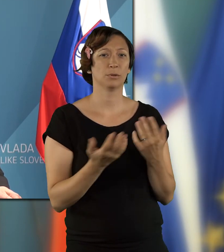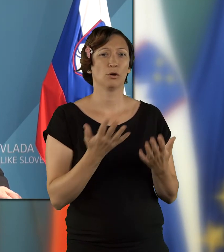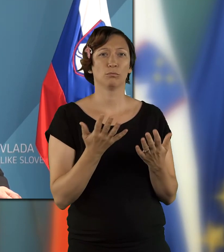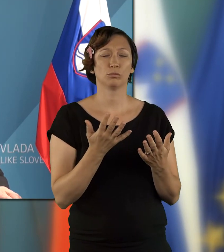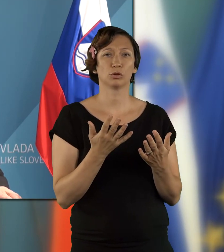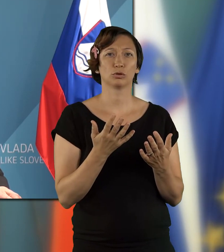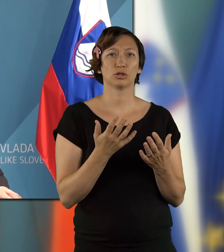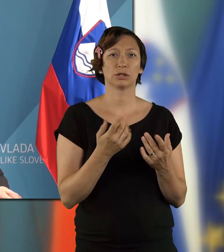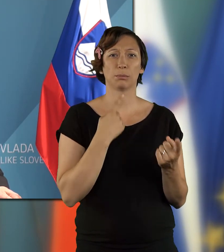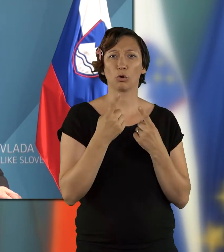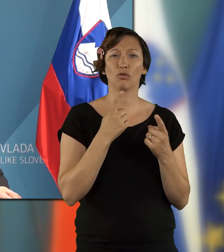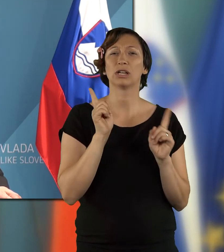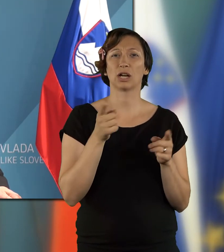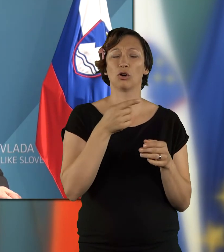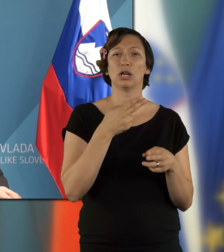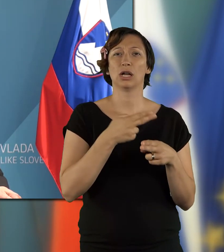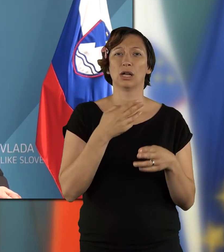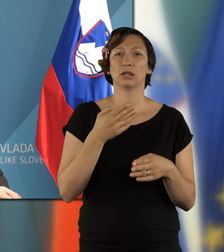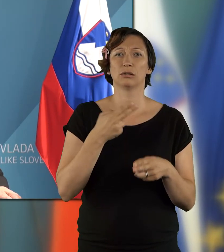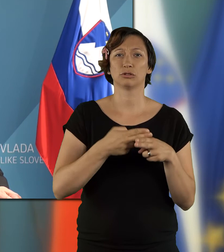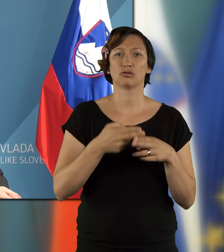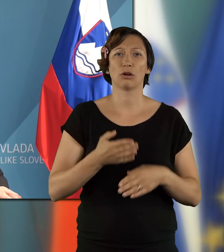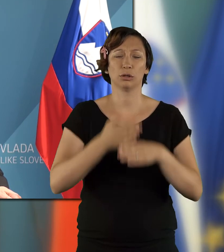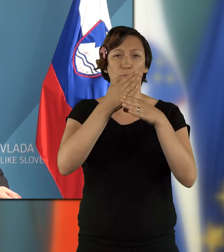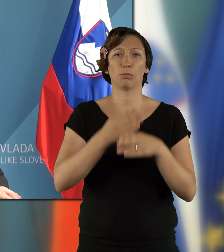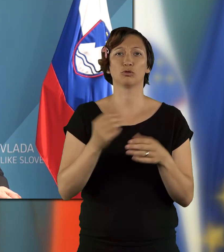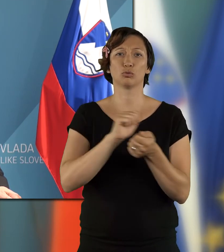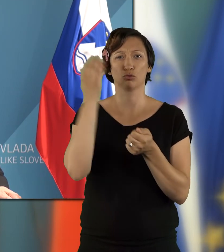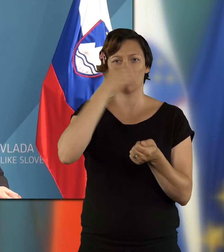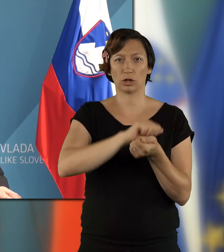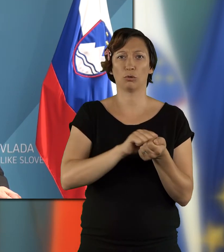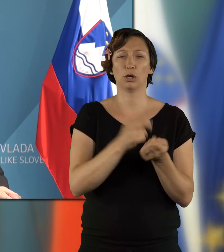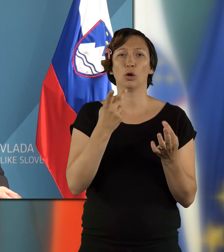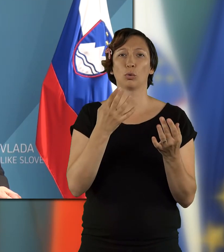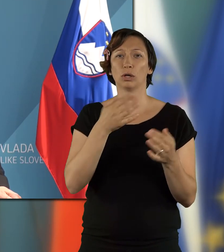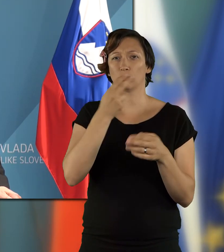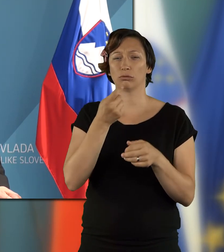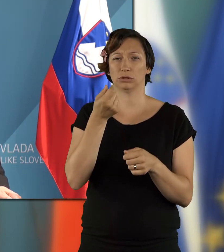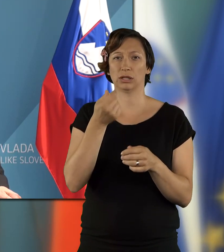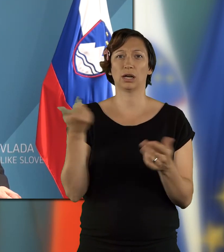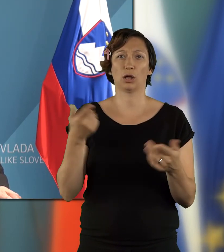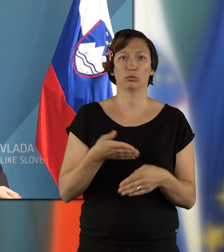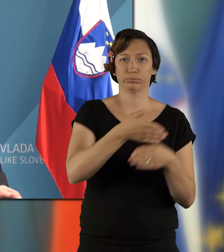kaj pogovarjali o državni pomoči v Črnomlju? Koliko denarja bi se lahko namenilo za to?